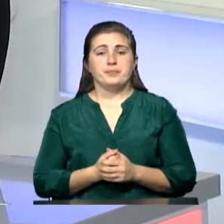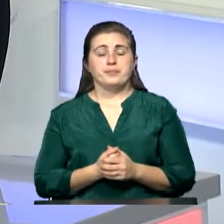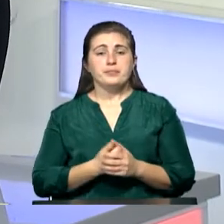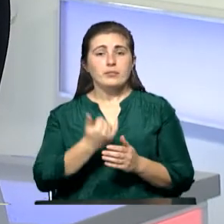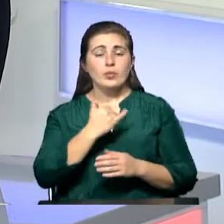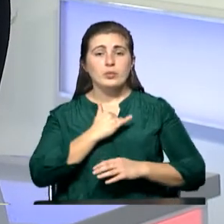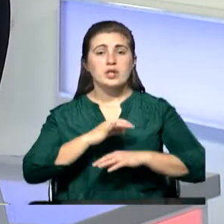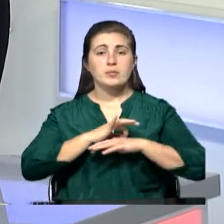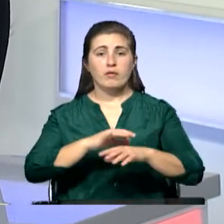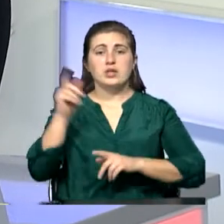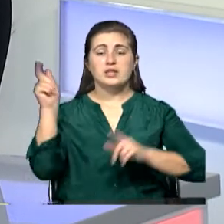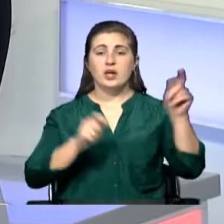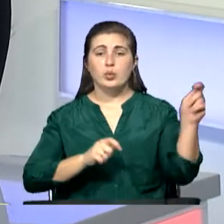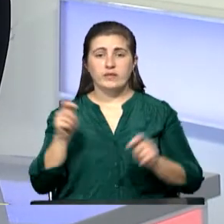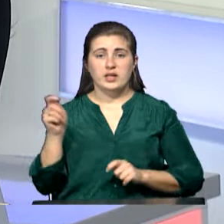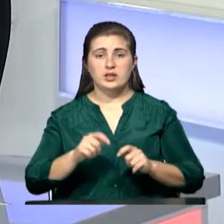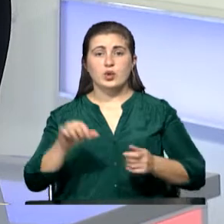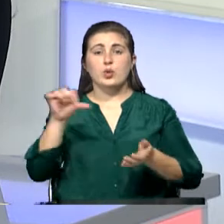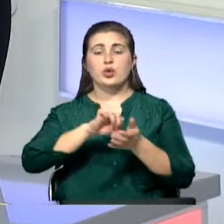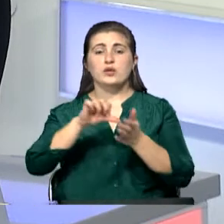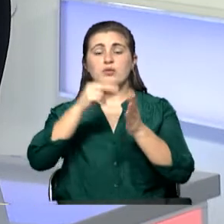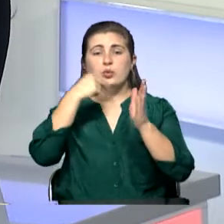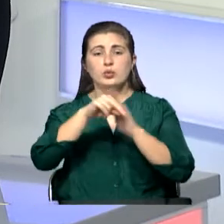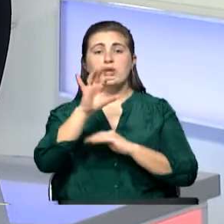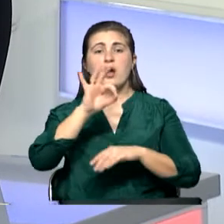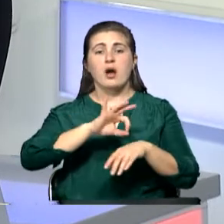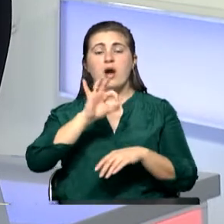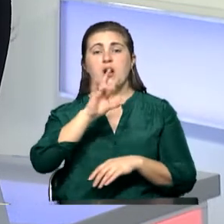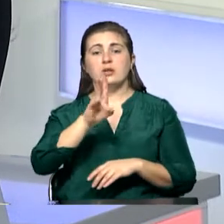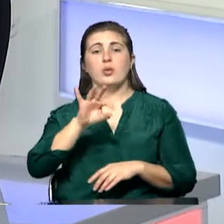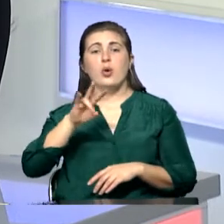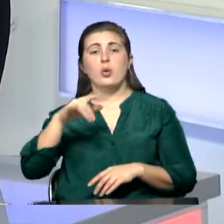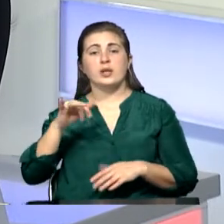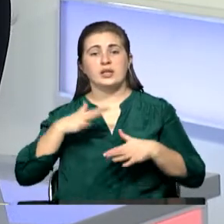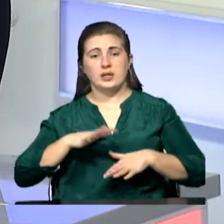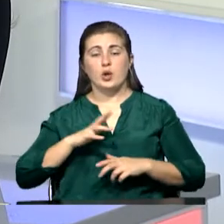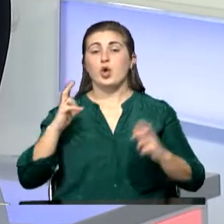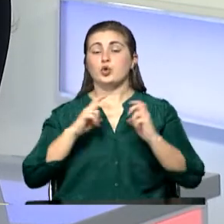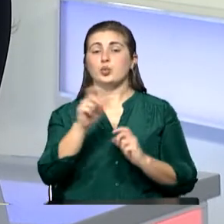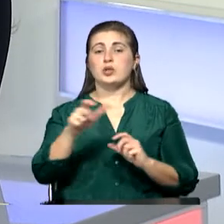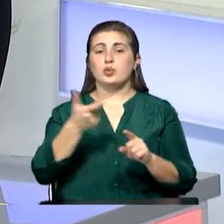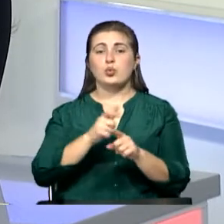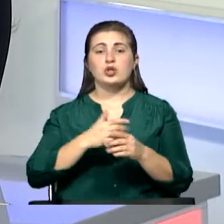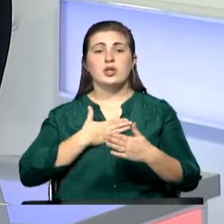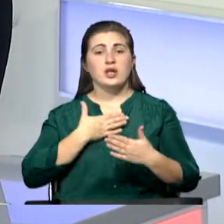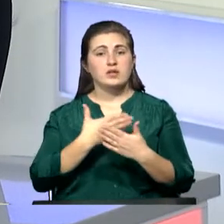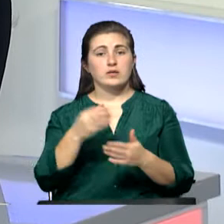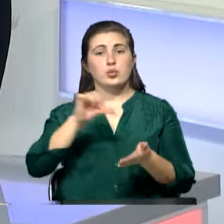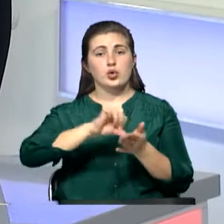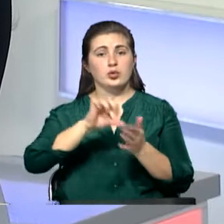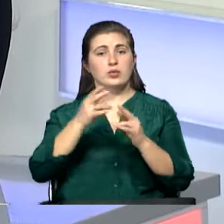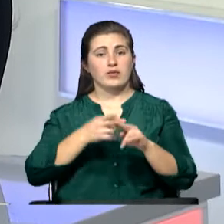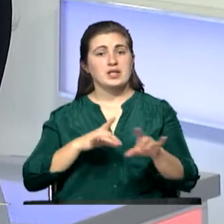у нас проводятся конференции, участвуют лучшие онкологи Крыма. Студенты очень активно участвуют в